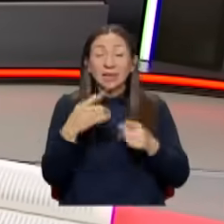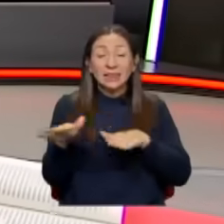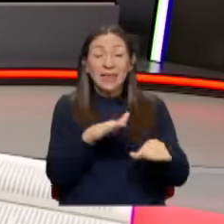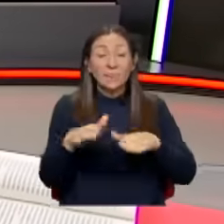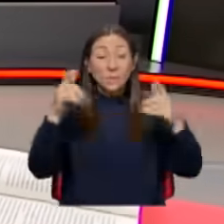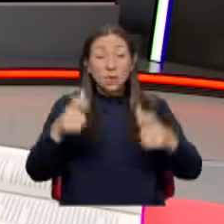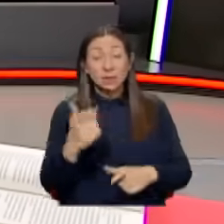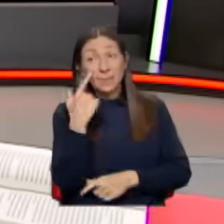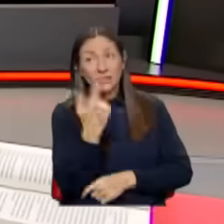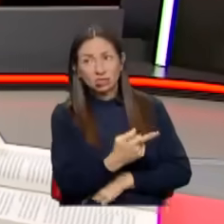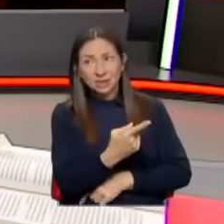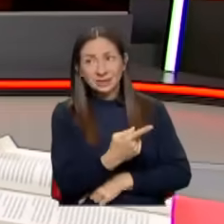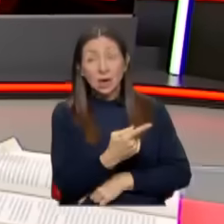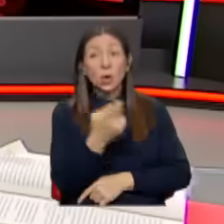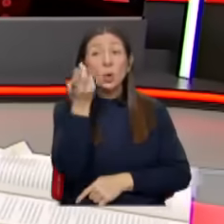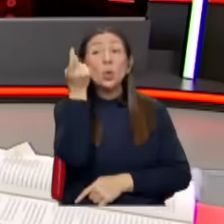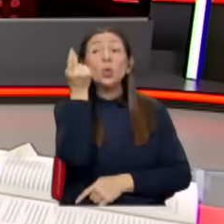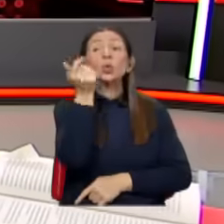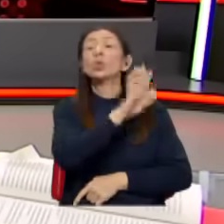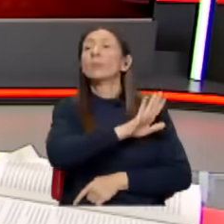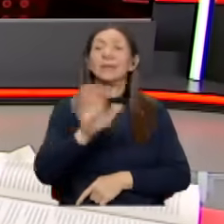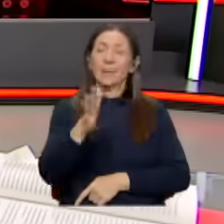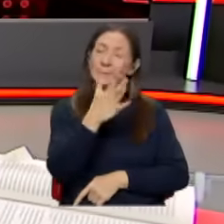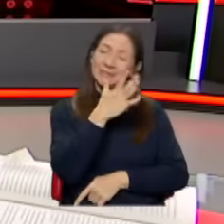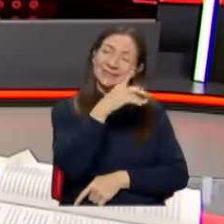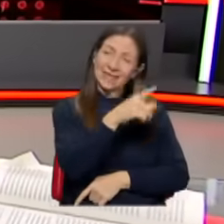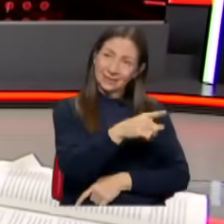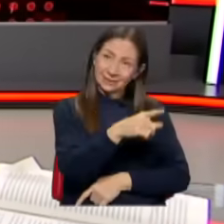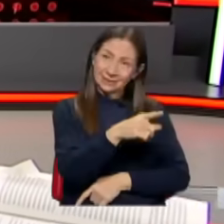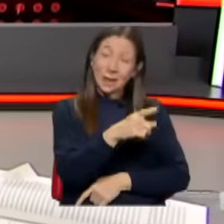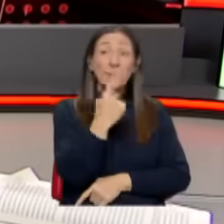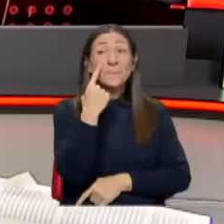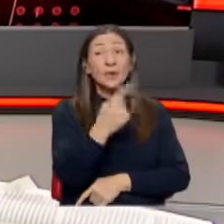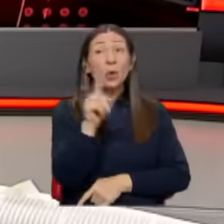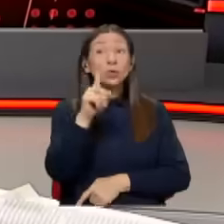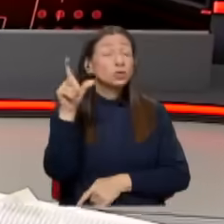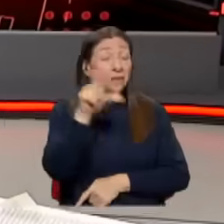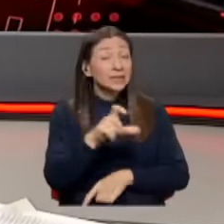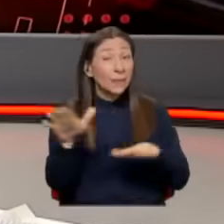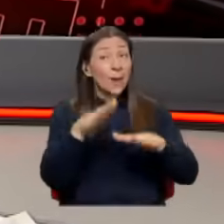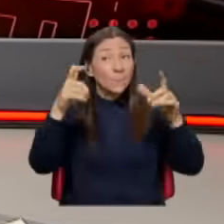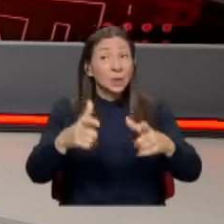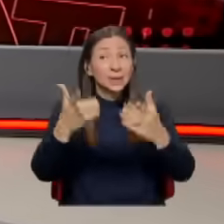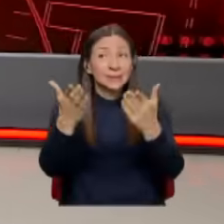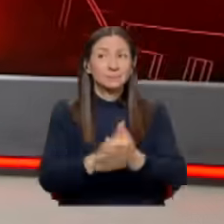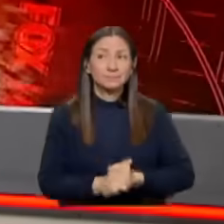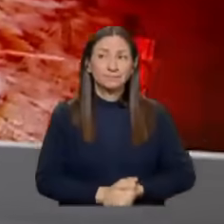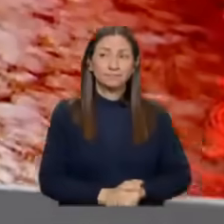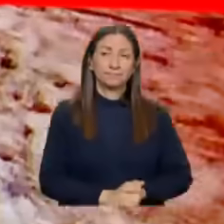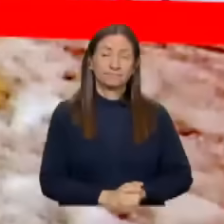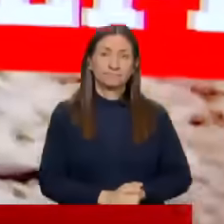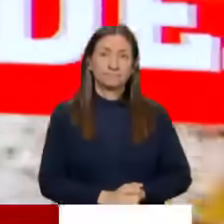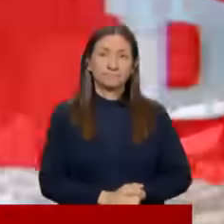Deprem bölgesine gideceğiz. Unutulmadıklarını bilsinler. Bakalım 10. ayında deprem bölgesine.